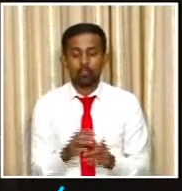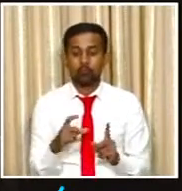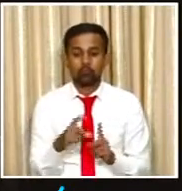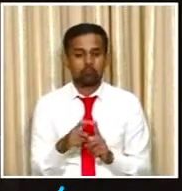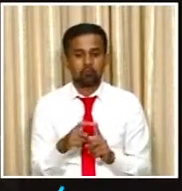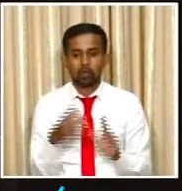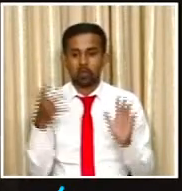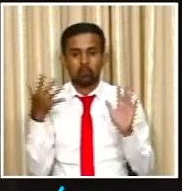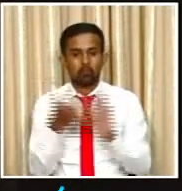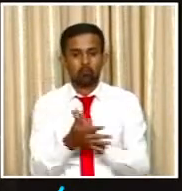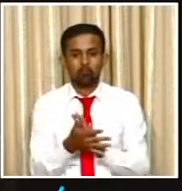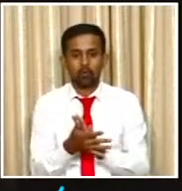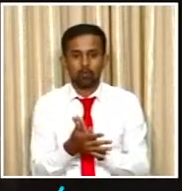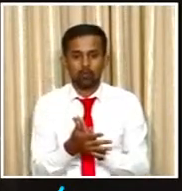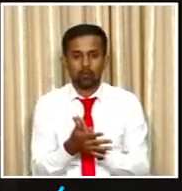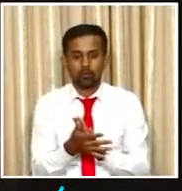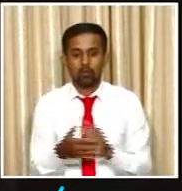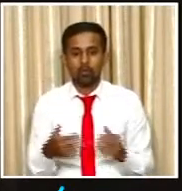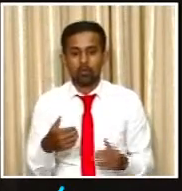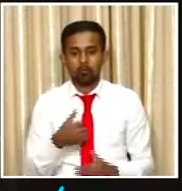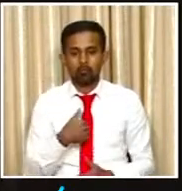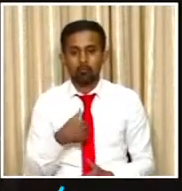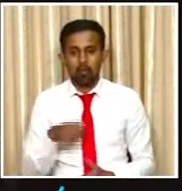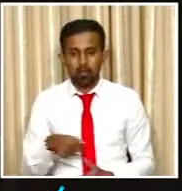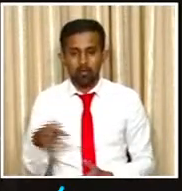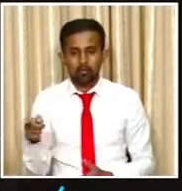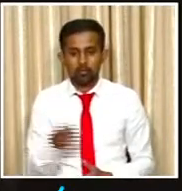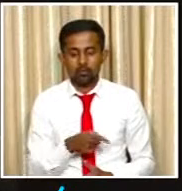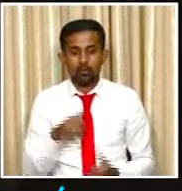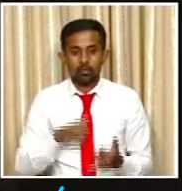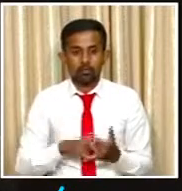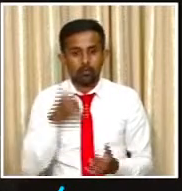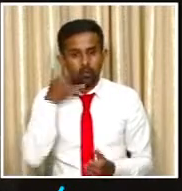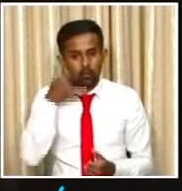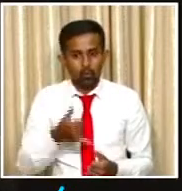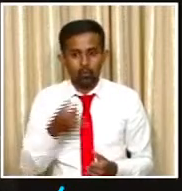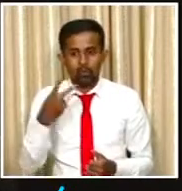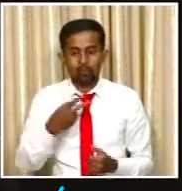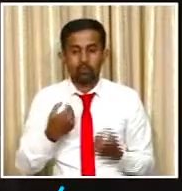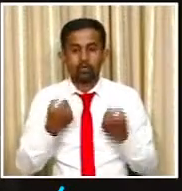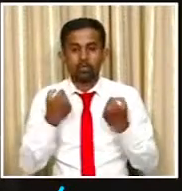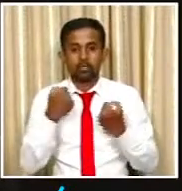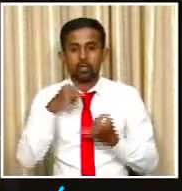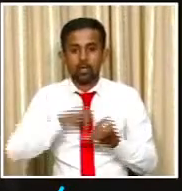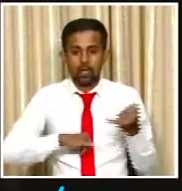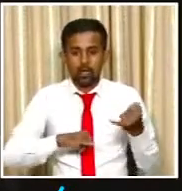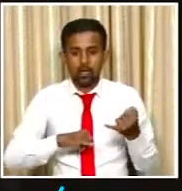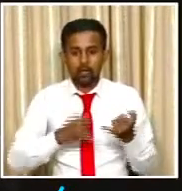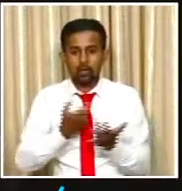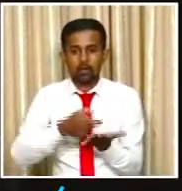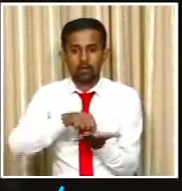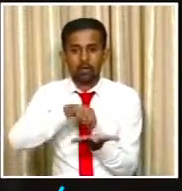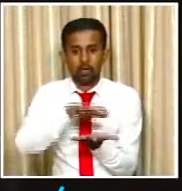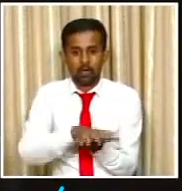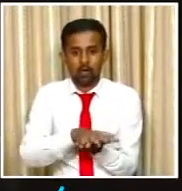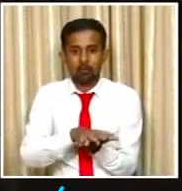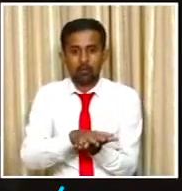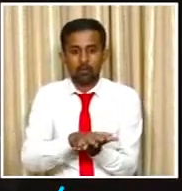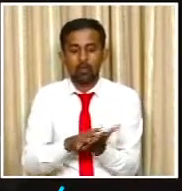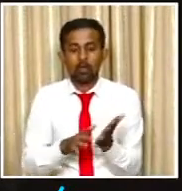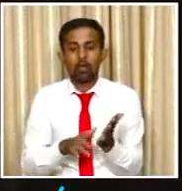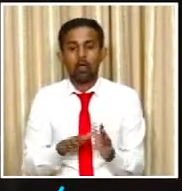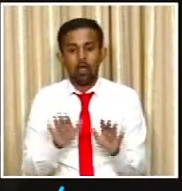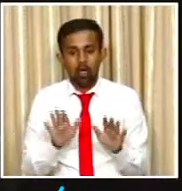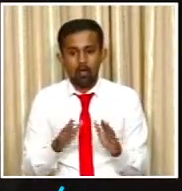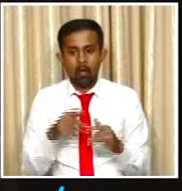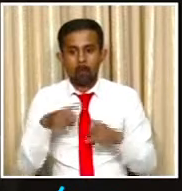බරපතල වරදක් මොකද මම අදටත් සමගි ජන බලවේගයේ උපලේකම් හැටියට රෙජිස්ටර් වෙලා ඉන්නවා නීත්‍යානුකූලව